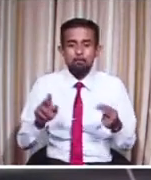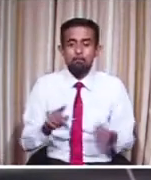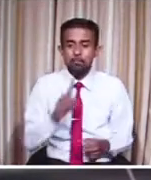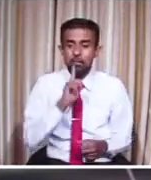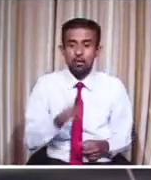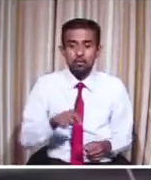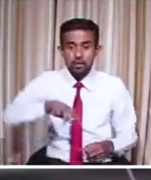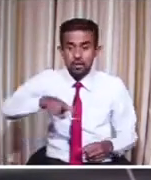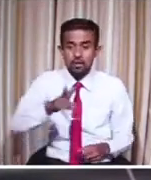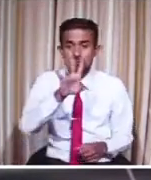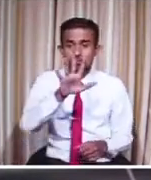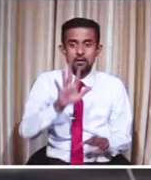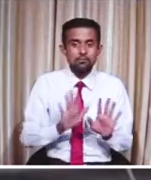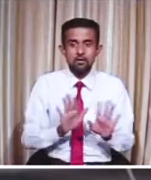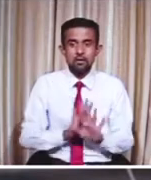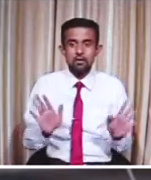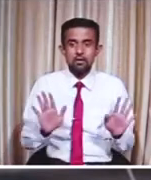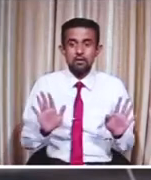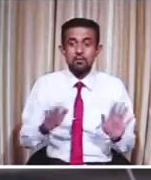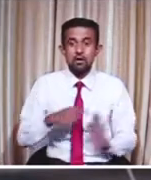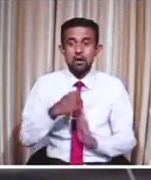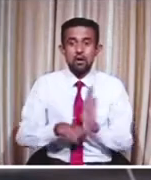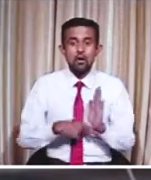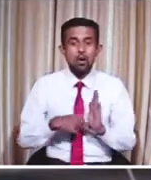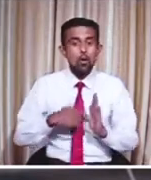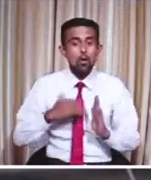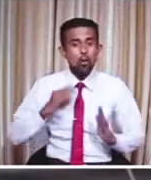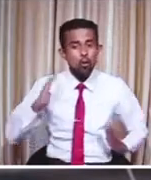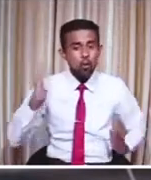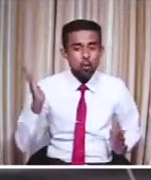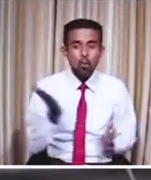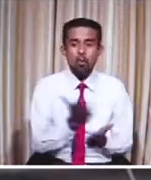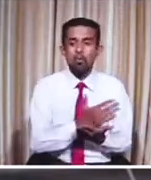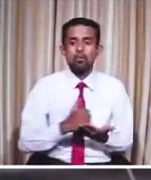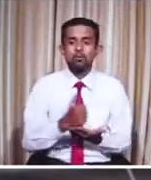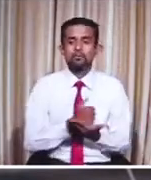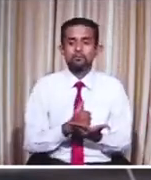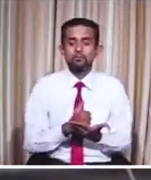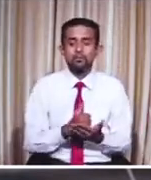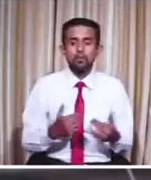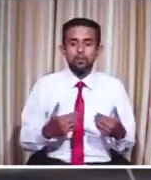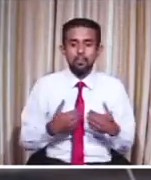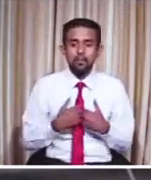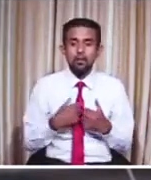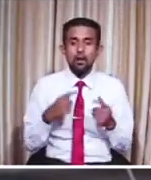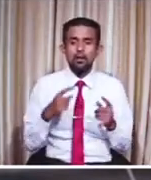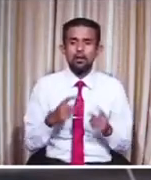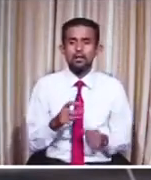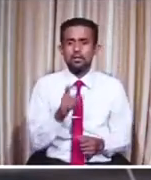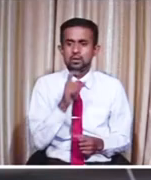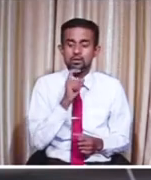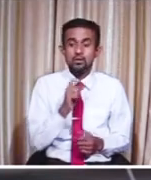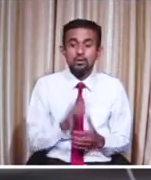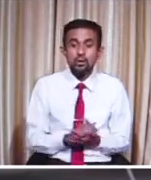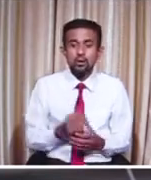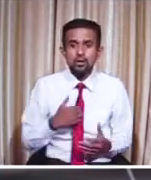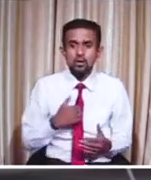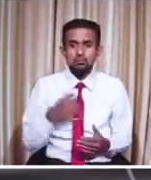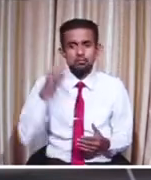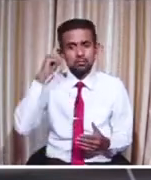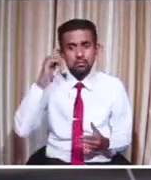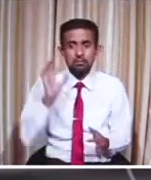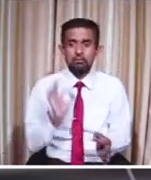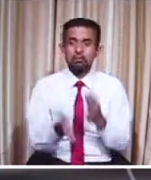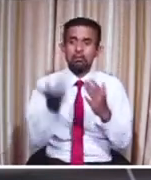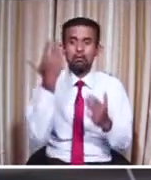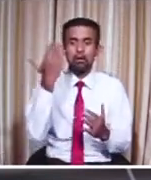metana inna desi avisi bahari utarak nebei. Me rata sakala jani jani aja. Api dorjane eke naluwa bei. Api nodana gini